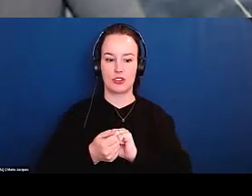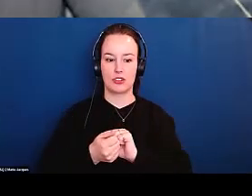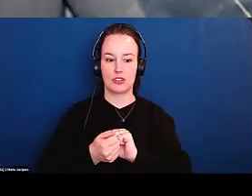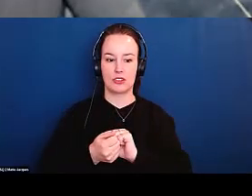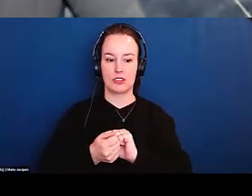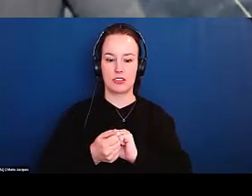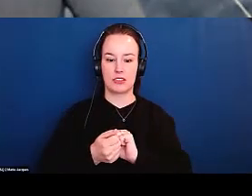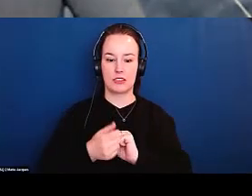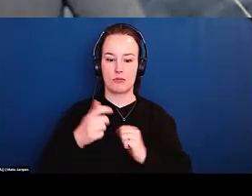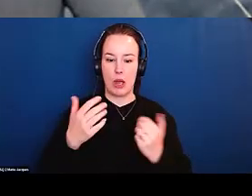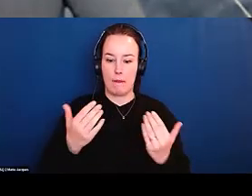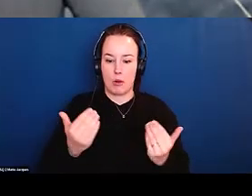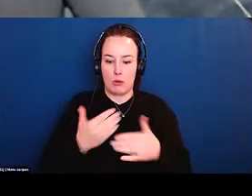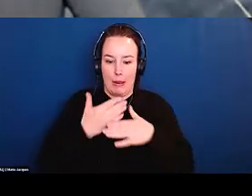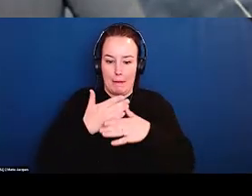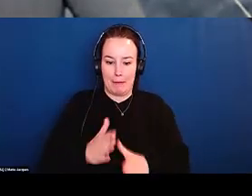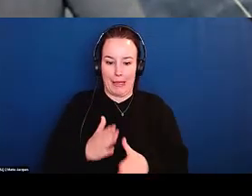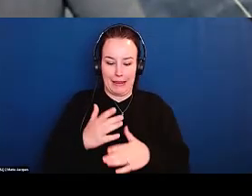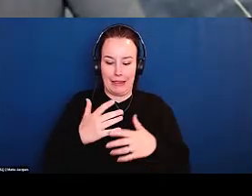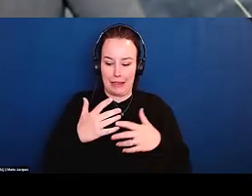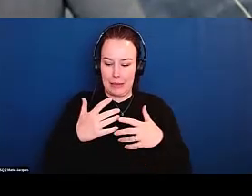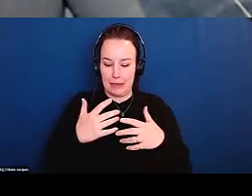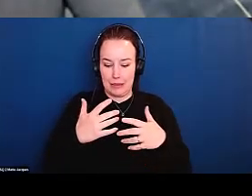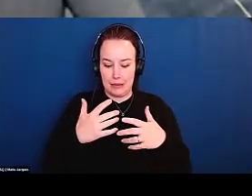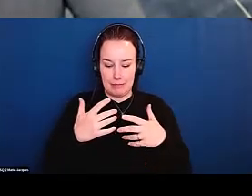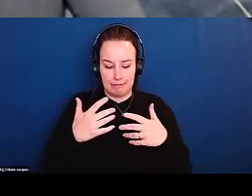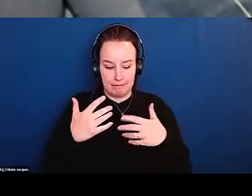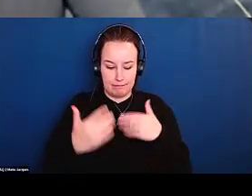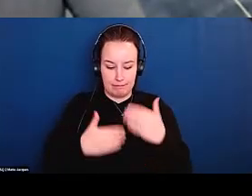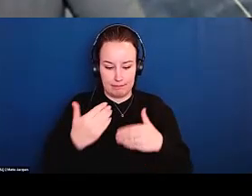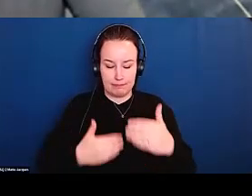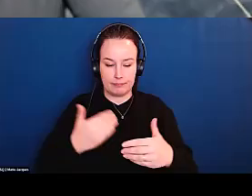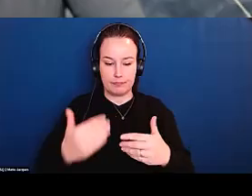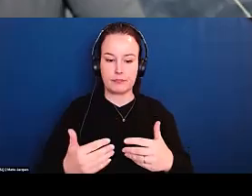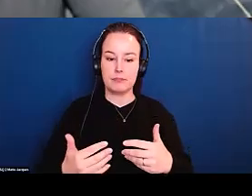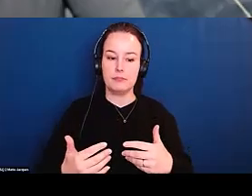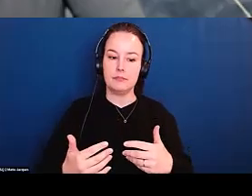il fallait que je sois prête, que je sois préparée,